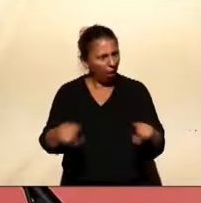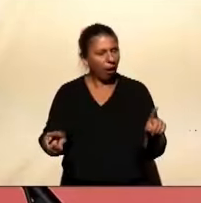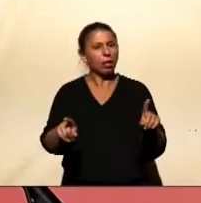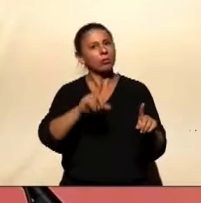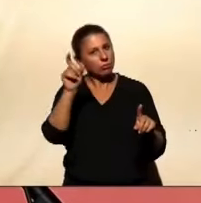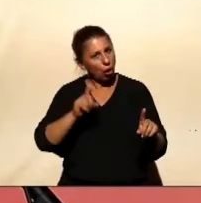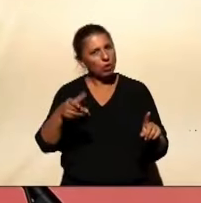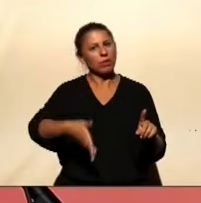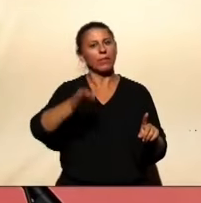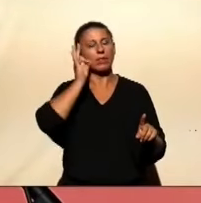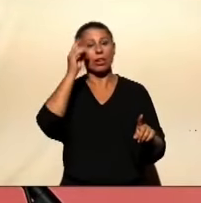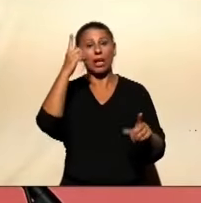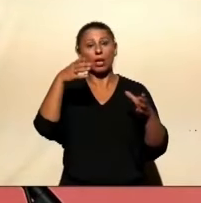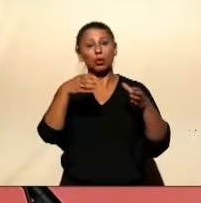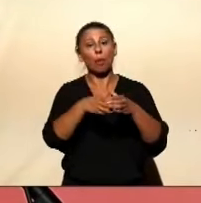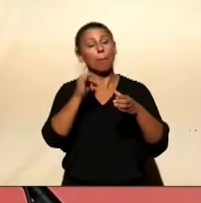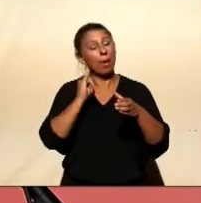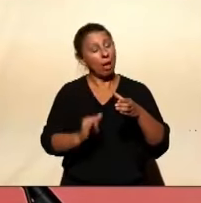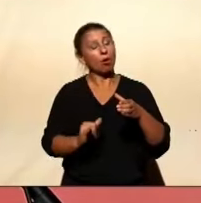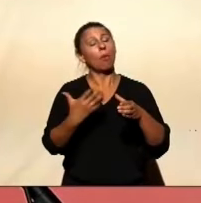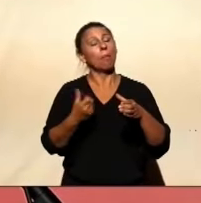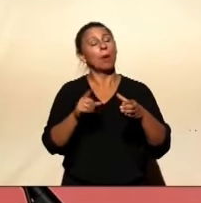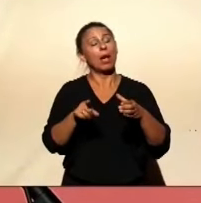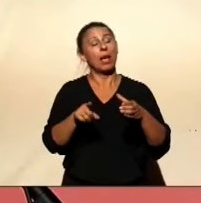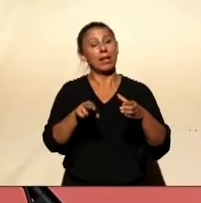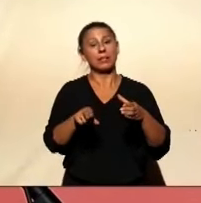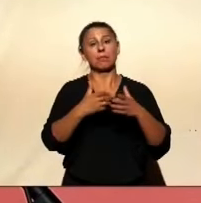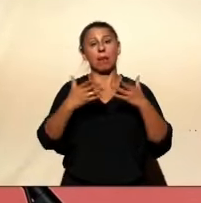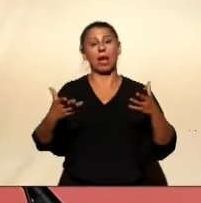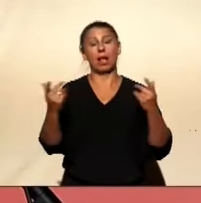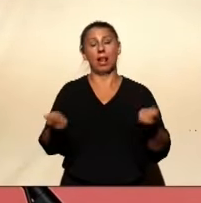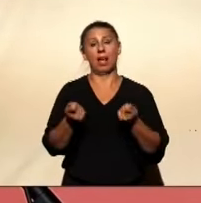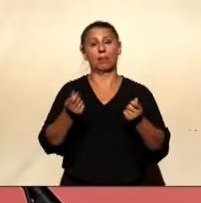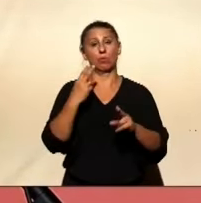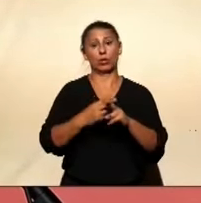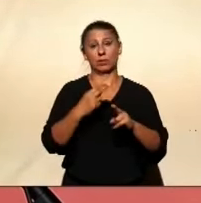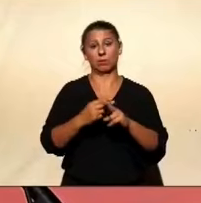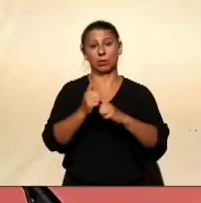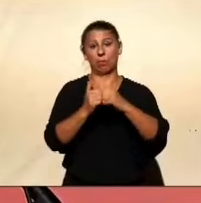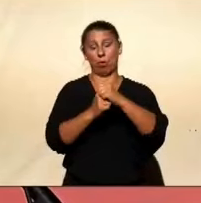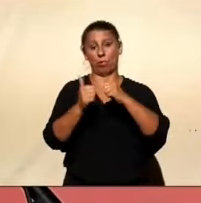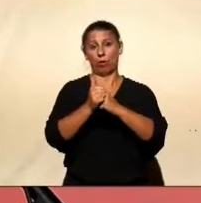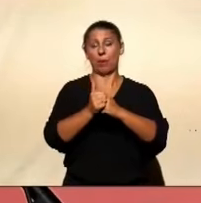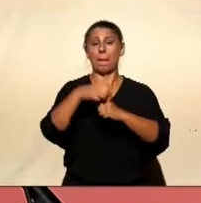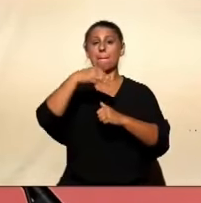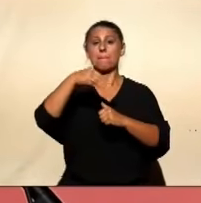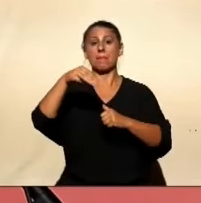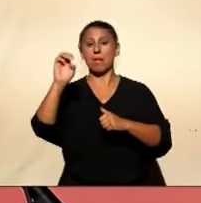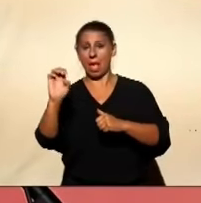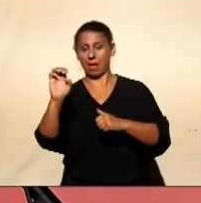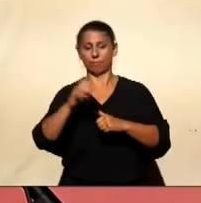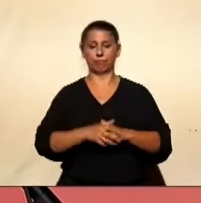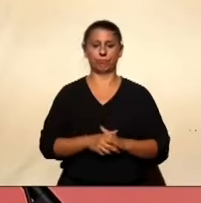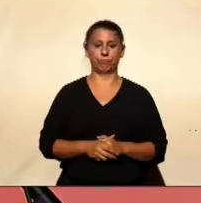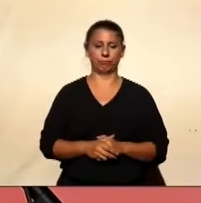ακόμα τομέα που αφορά στα μεγάλα έργα κρίσιμων υποδομών στα μέσα μαζικής